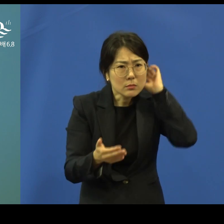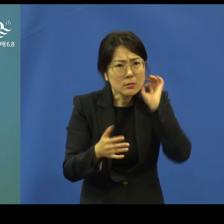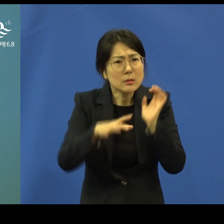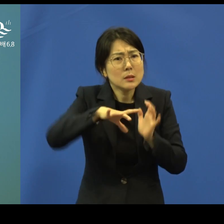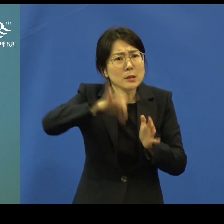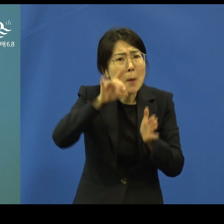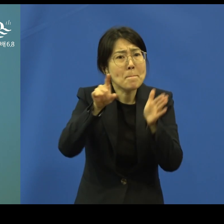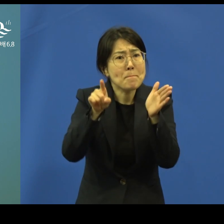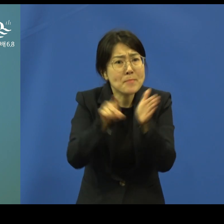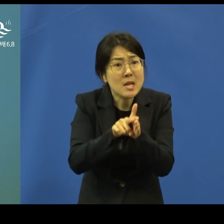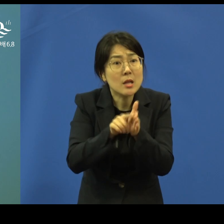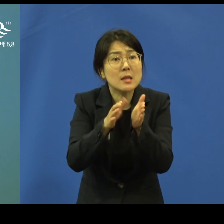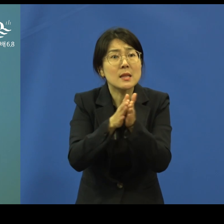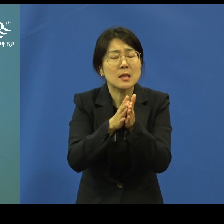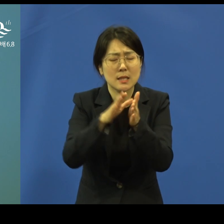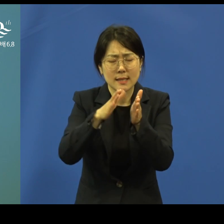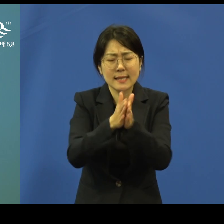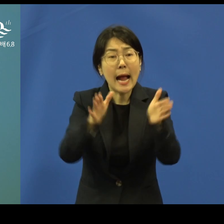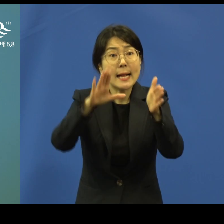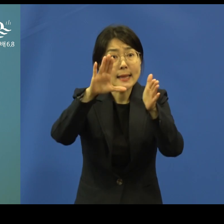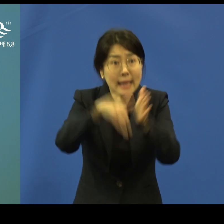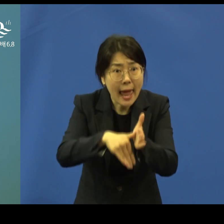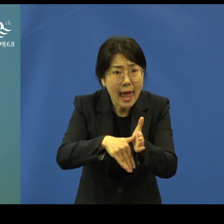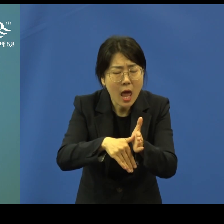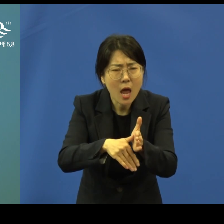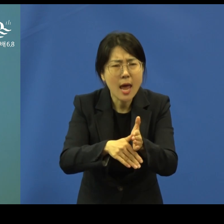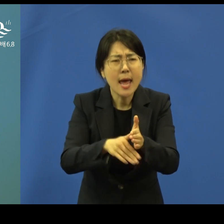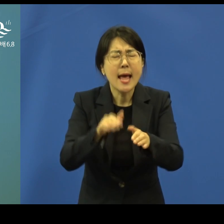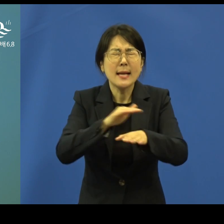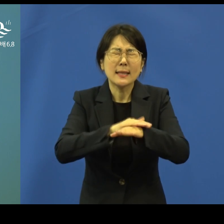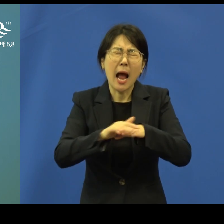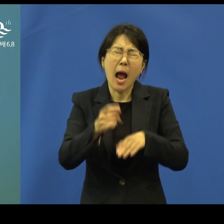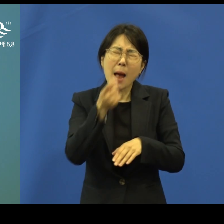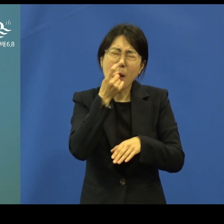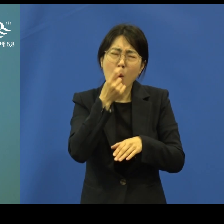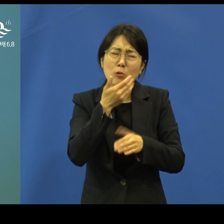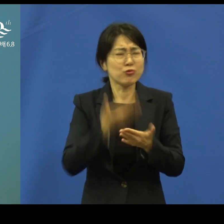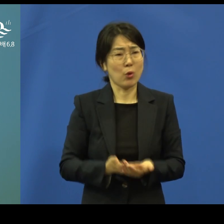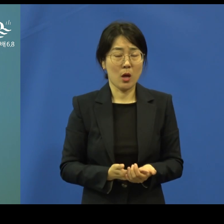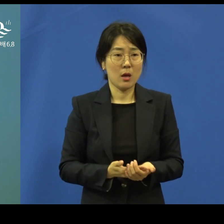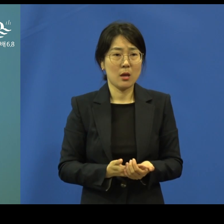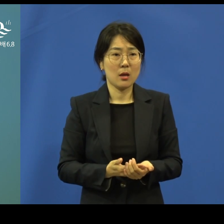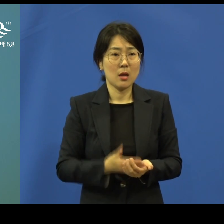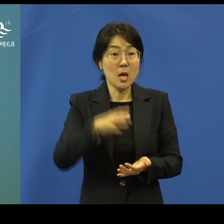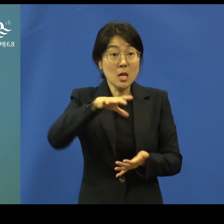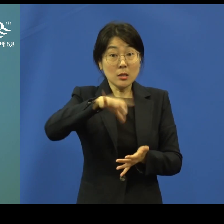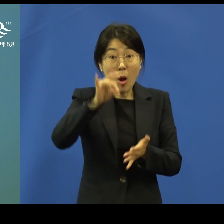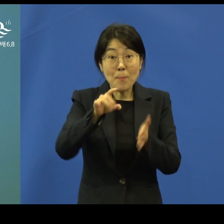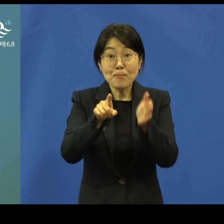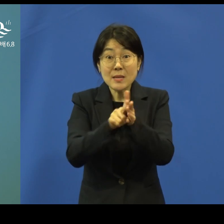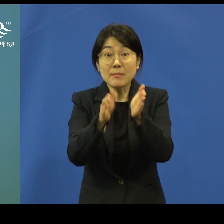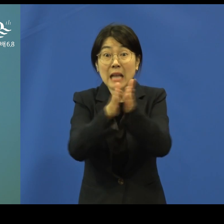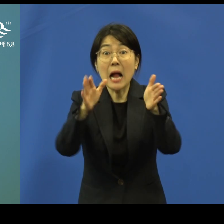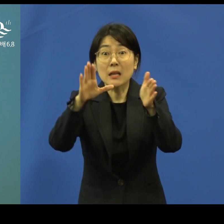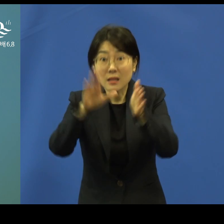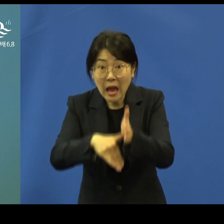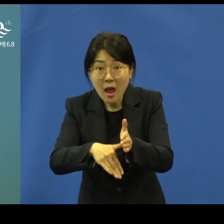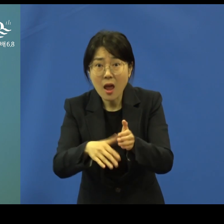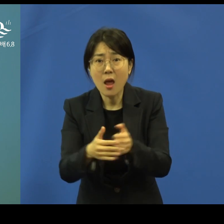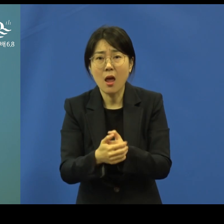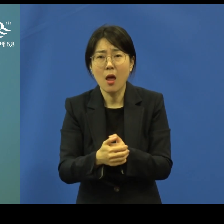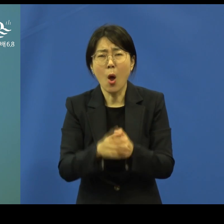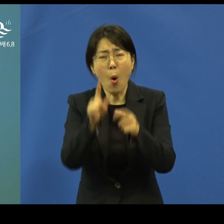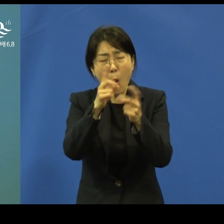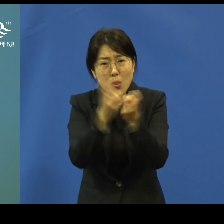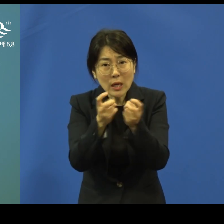때 어떤 교회에서 어떤 신앙을 배웠느냐가 참 중요해요. 그러니까 복음을, 원색적인